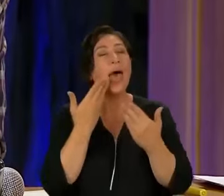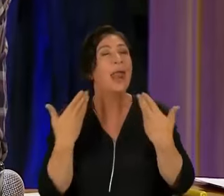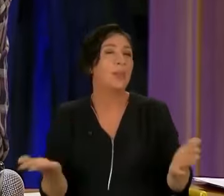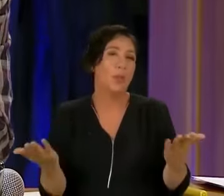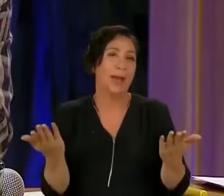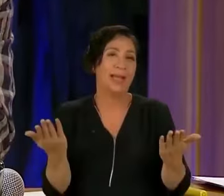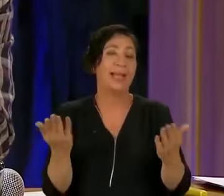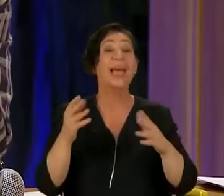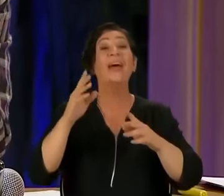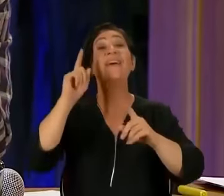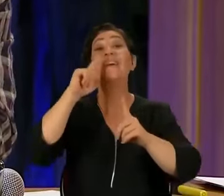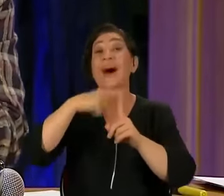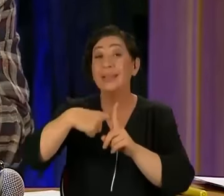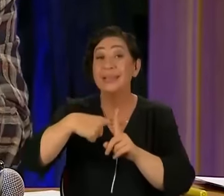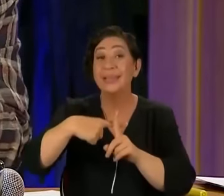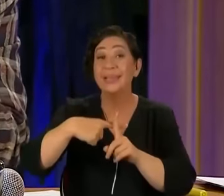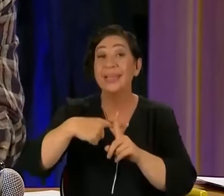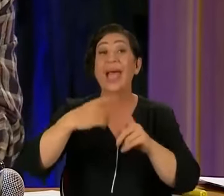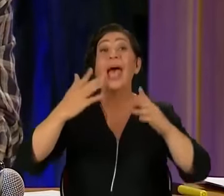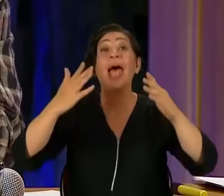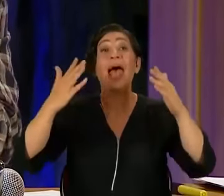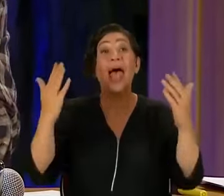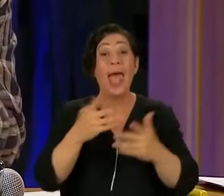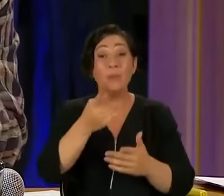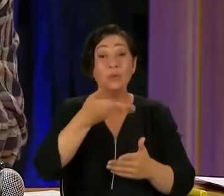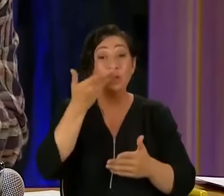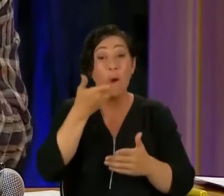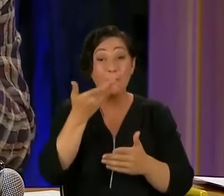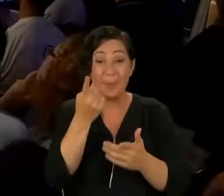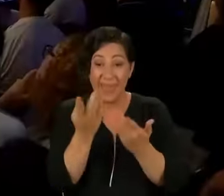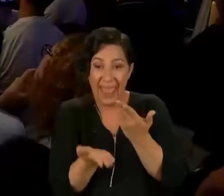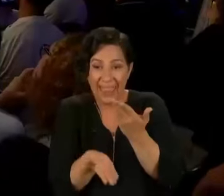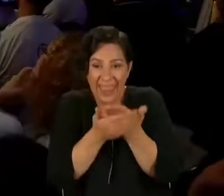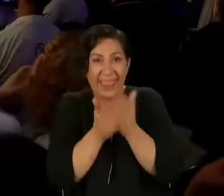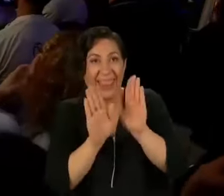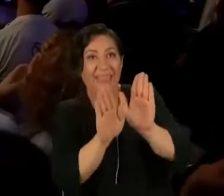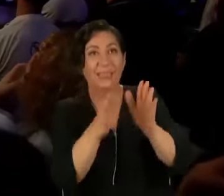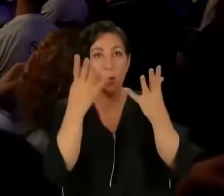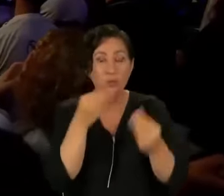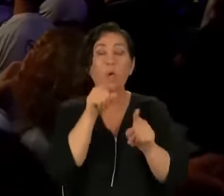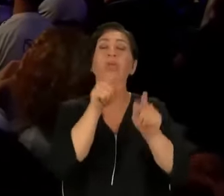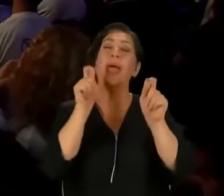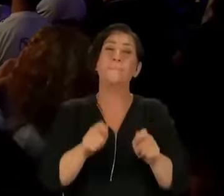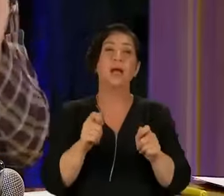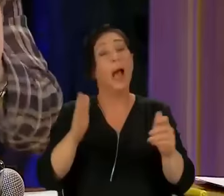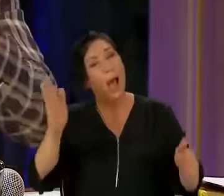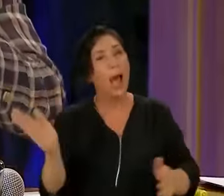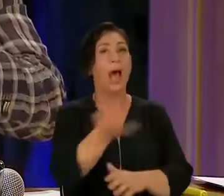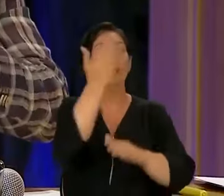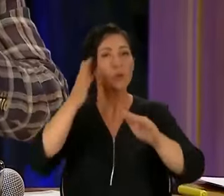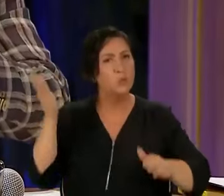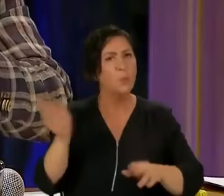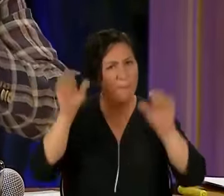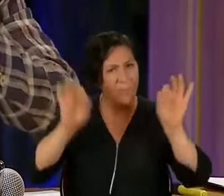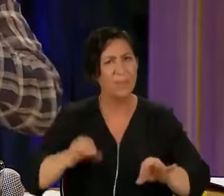duymak ve eğer bu çorbada bir tuzumuz oluyorsa onu yapmak yani. Hadi bakalım yürü, ben de